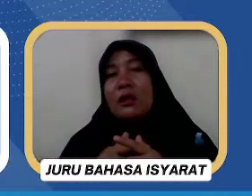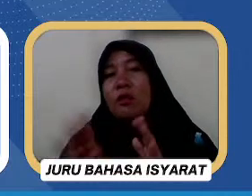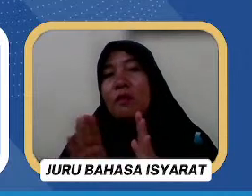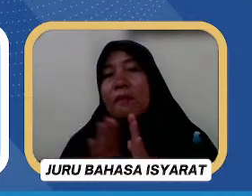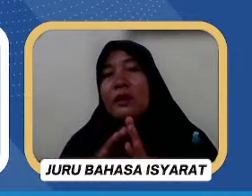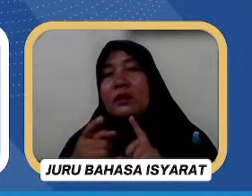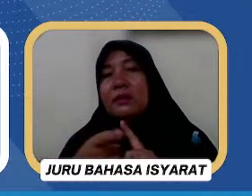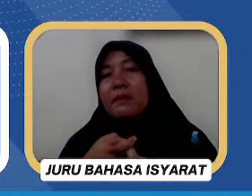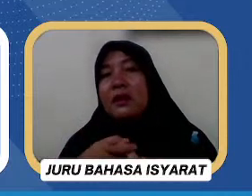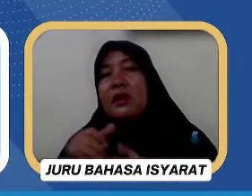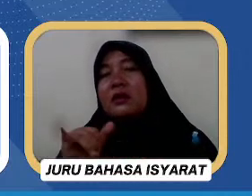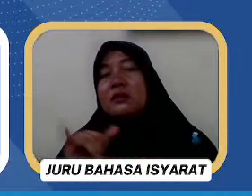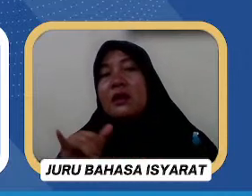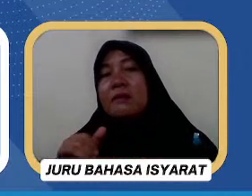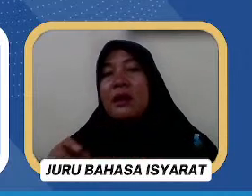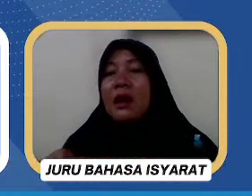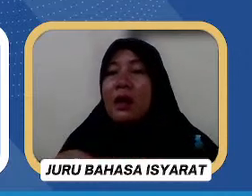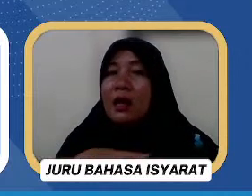adalah